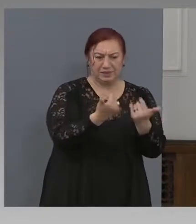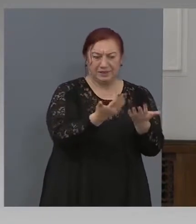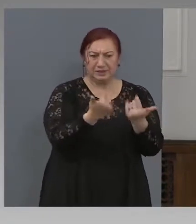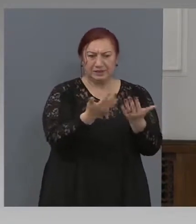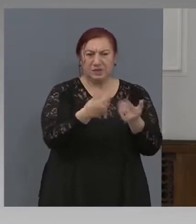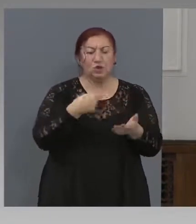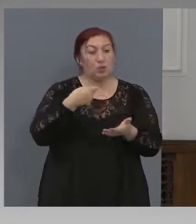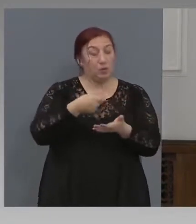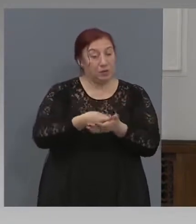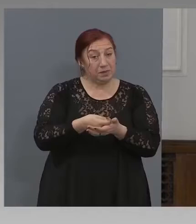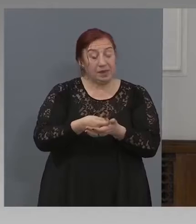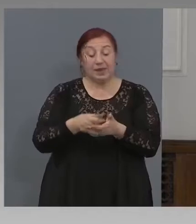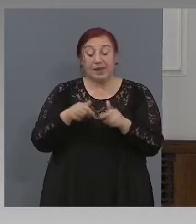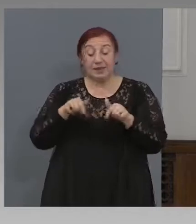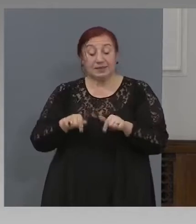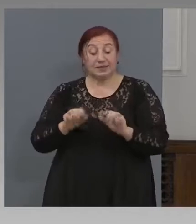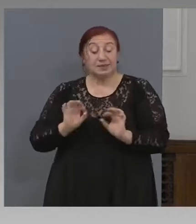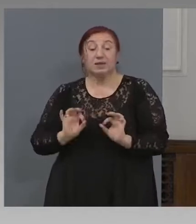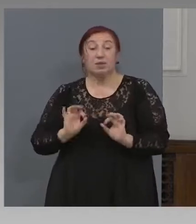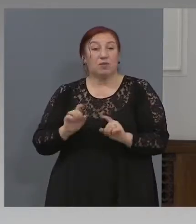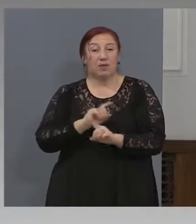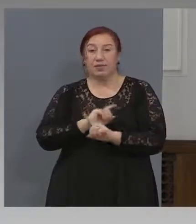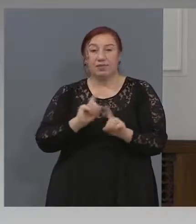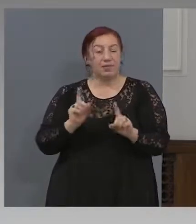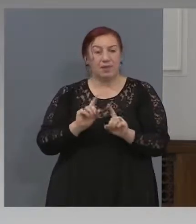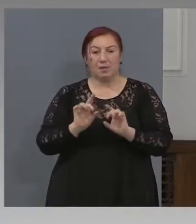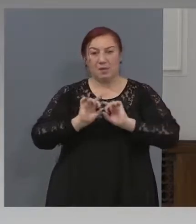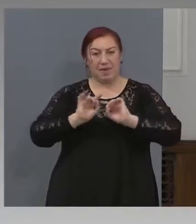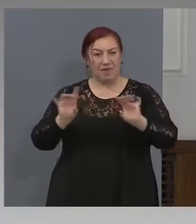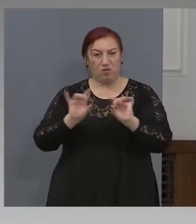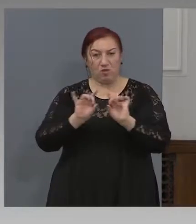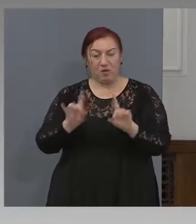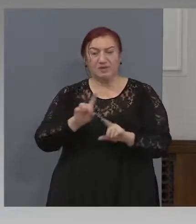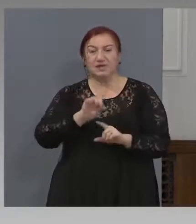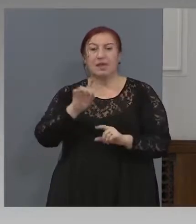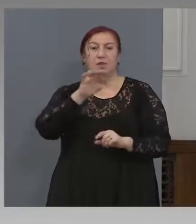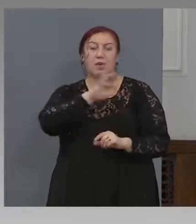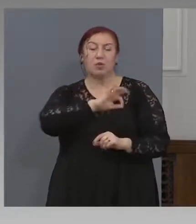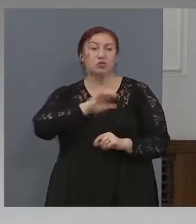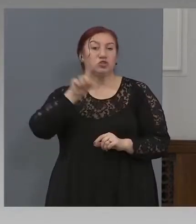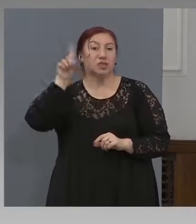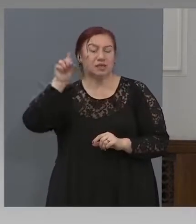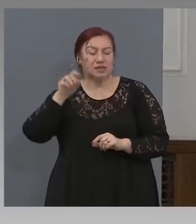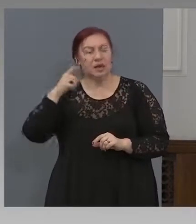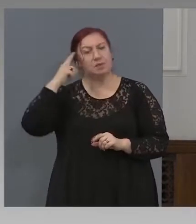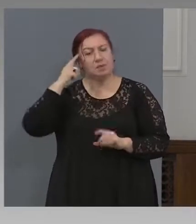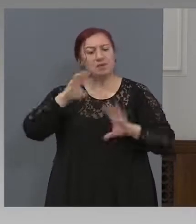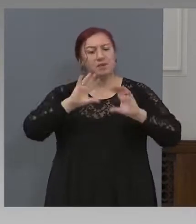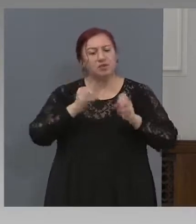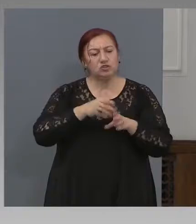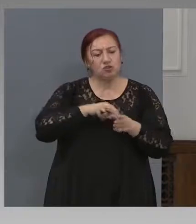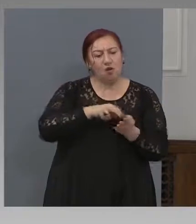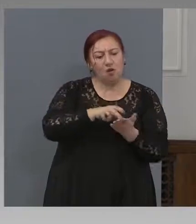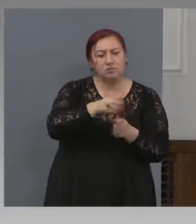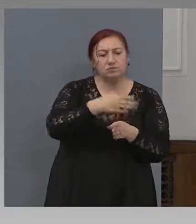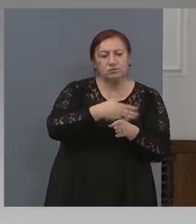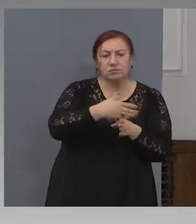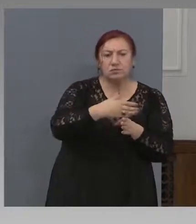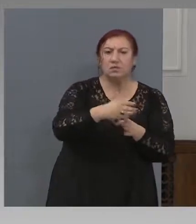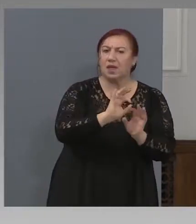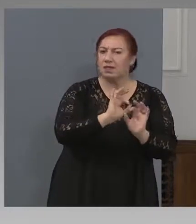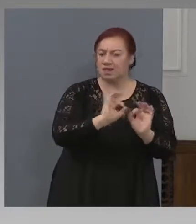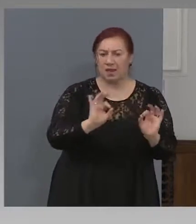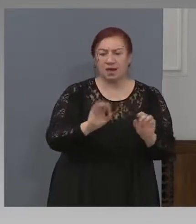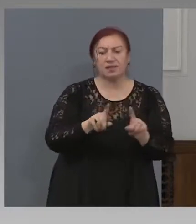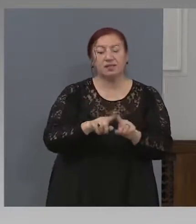момента нямаме информация или получени сигнали. Смятаме, че всичко върви така, както в